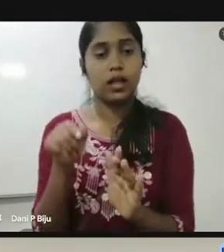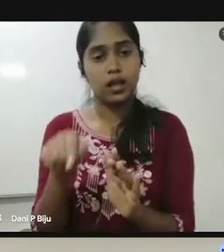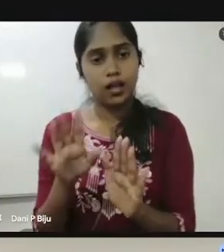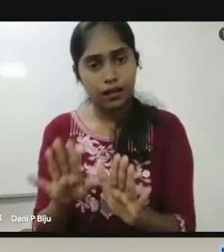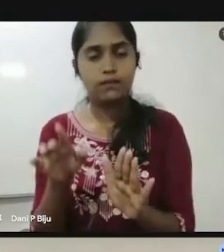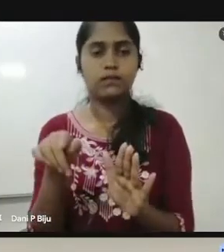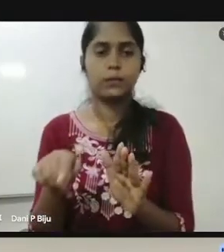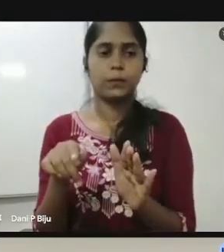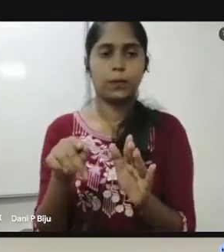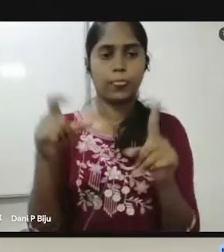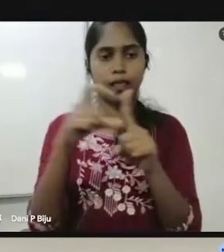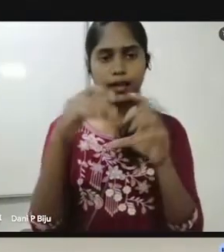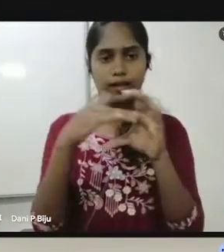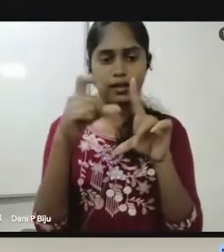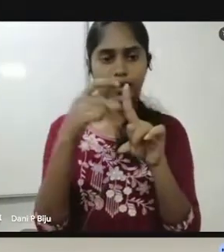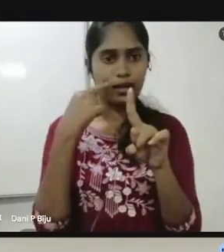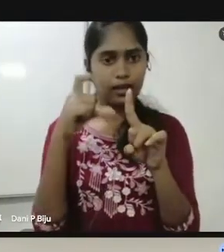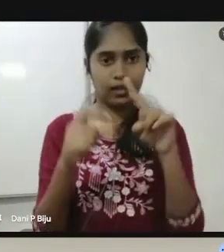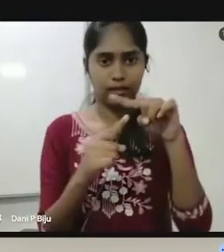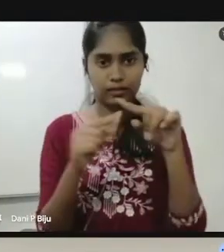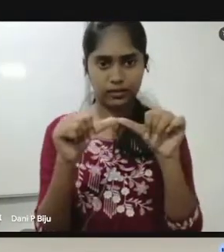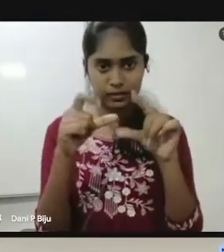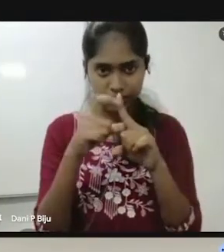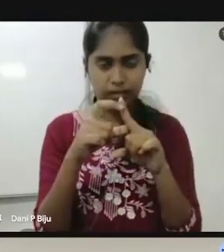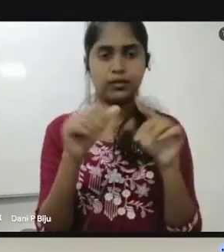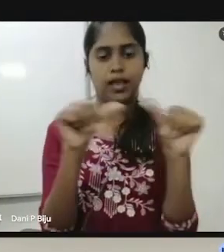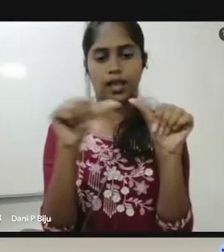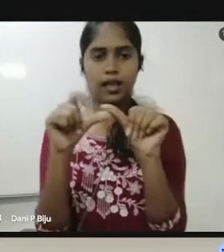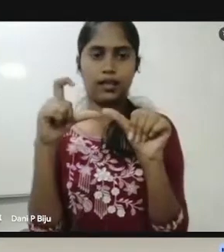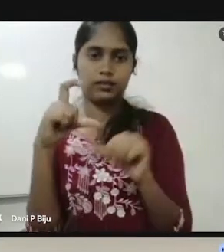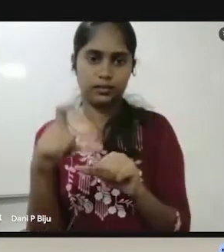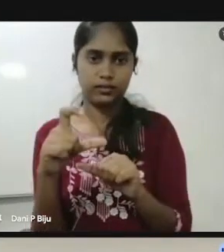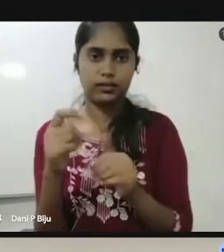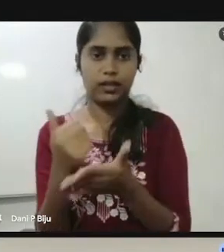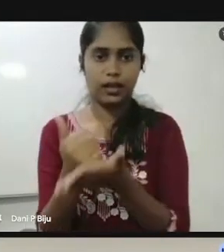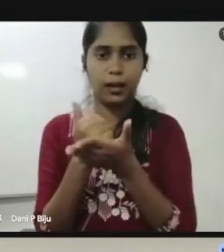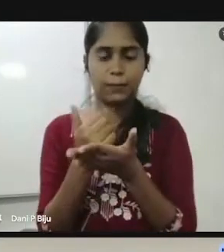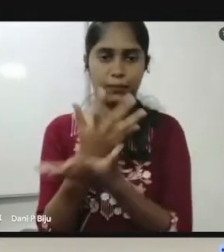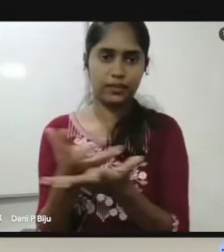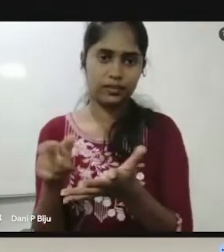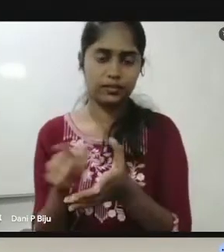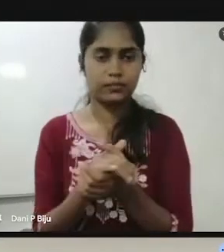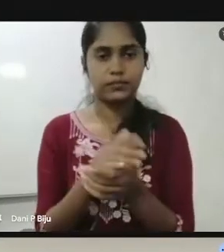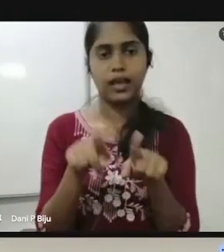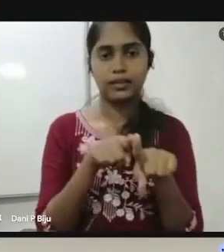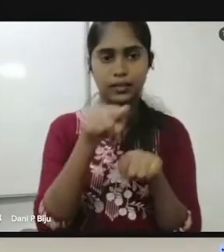സ്പീച്ച് ജനറേറ്റിംഗ് ഡിവൈസസ് എന്ന് പറയുന്നത്. നിങ്ങളുടെ വലതുവശത്ത് കാണുന്നതെല്ലാം ഡെഡിക്കേറ്റഡ് സ്പീച്ച് ജനറേറ്റിംഗ് ഡിവൈസസിന്റെ എക്സാമ്പിൾസ് ആണ്.